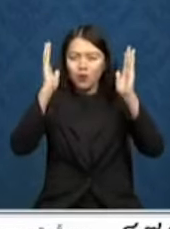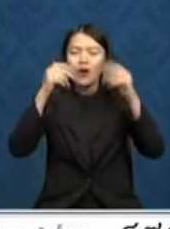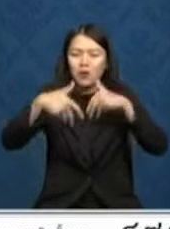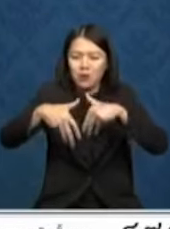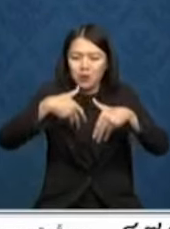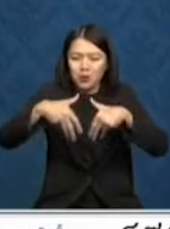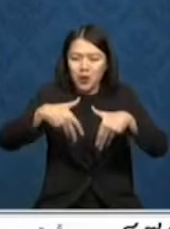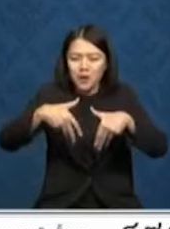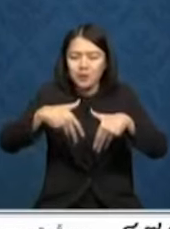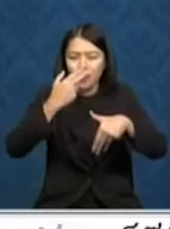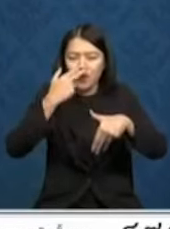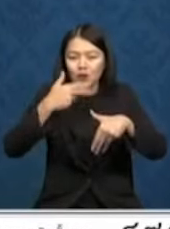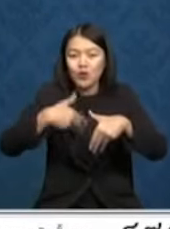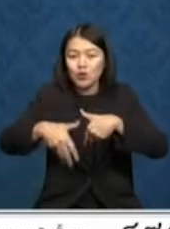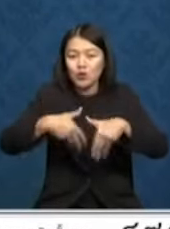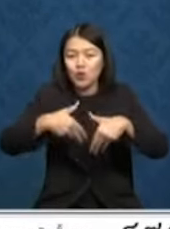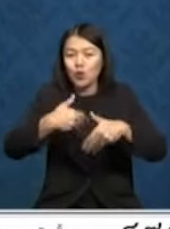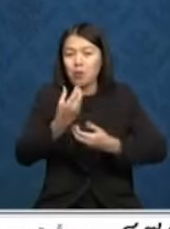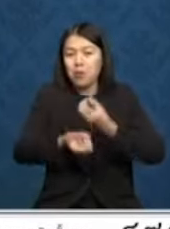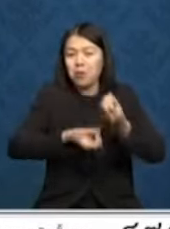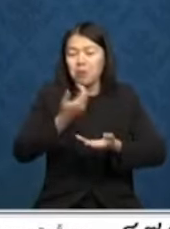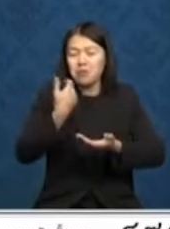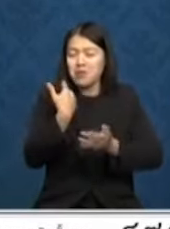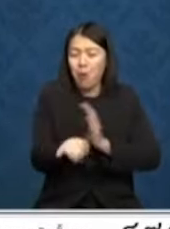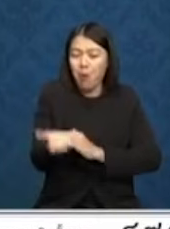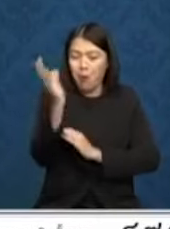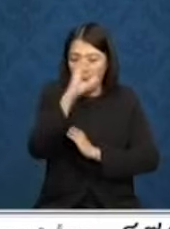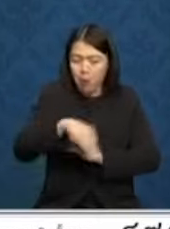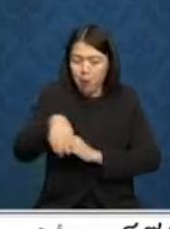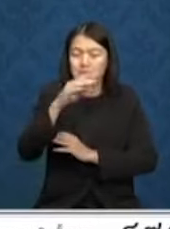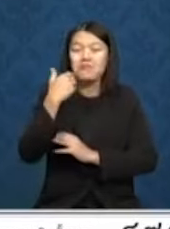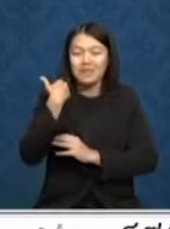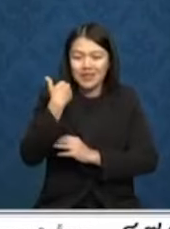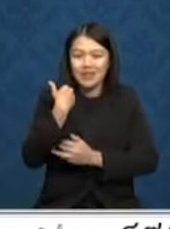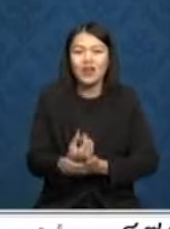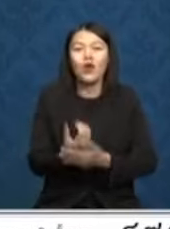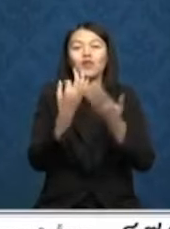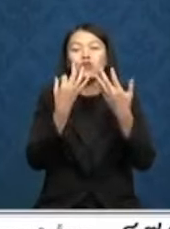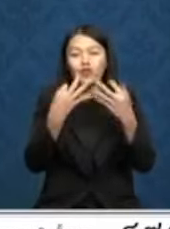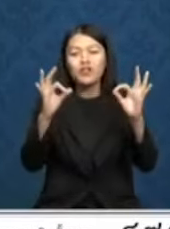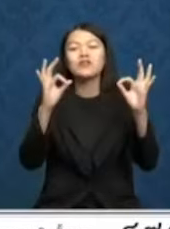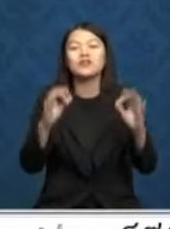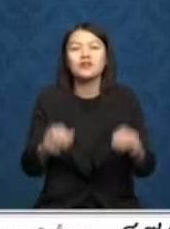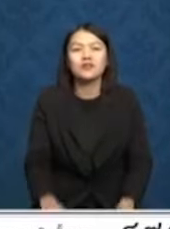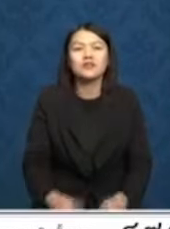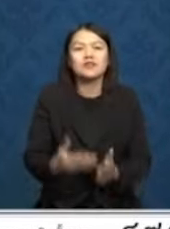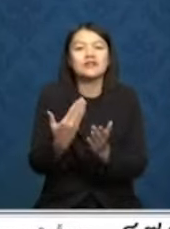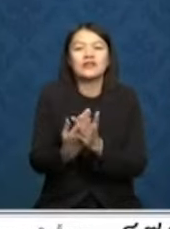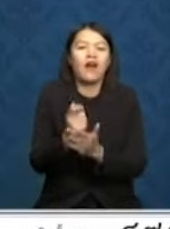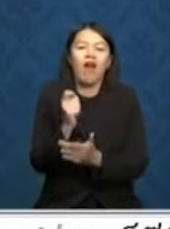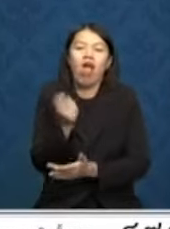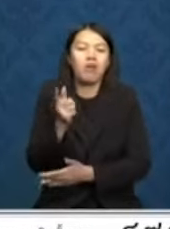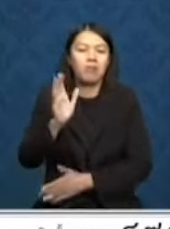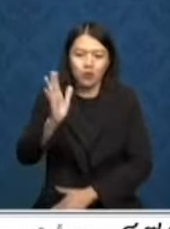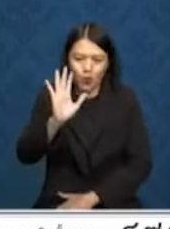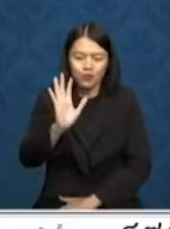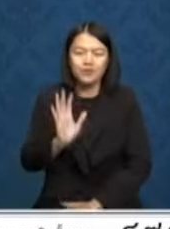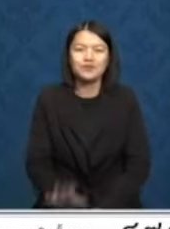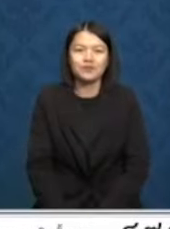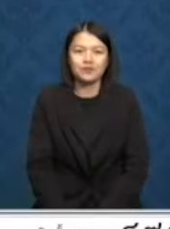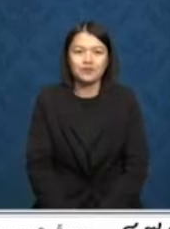านะคะสามารถให้ท่านสำรวจความคิดเห็นได้ทั้งวันทั้งคืนที่สำคัญฟรีไม่เสียเงินสักบาทเดียวค่ะท่านประธ